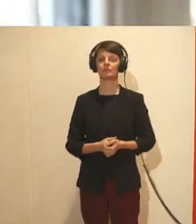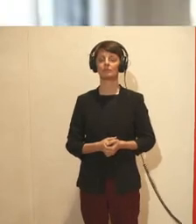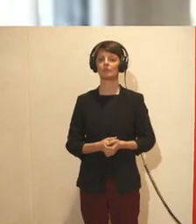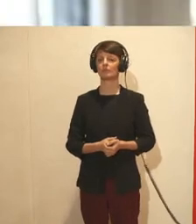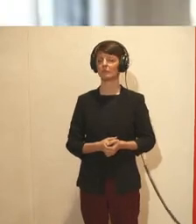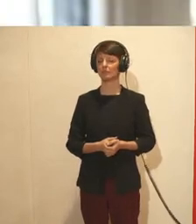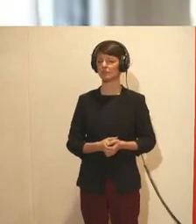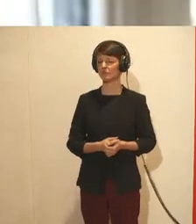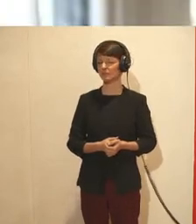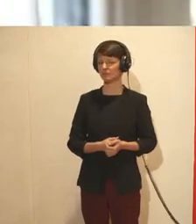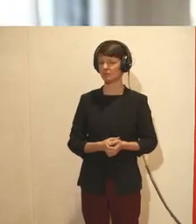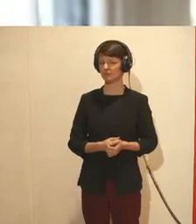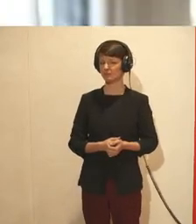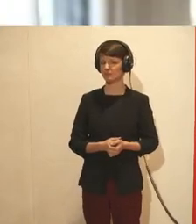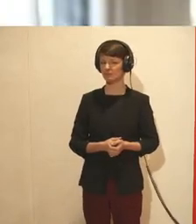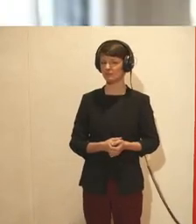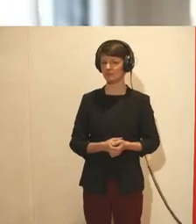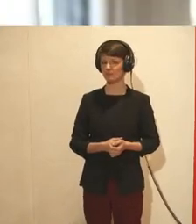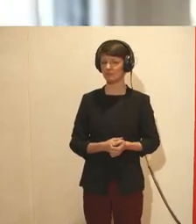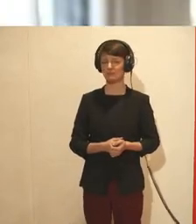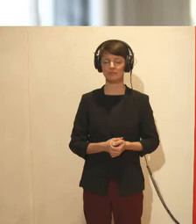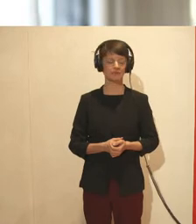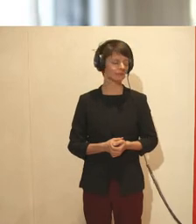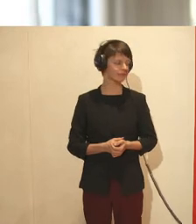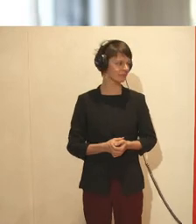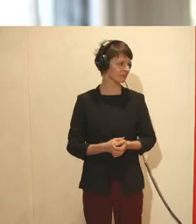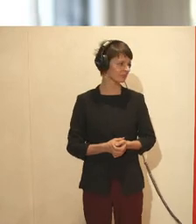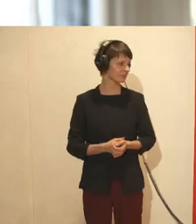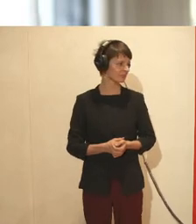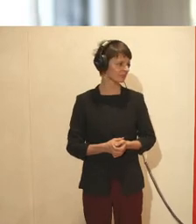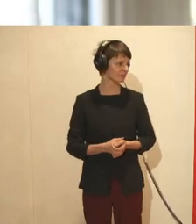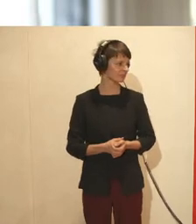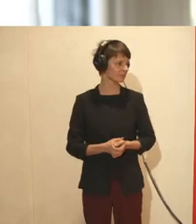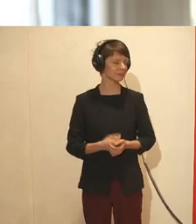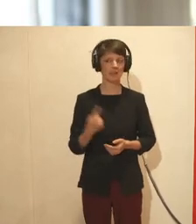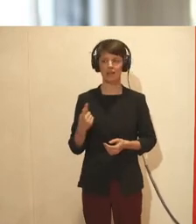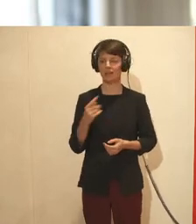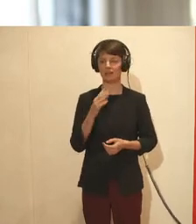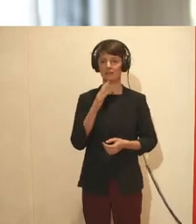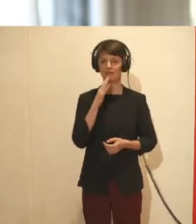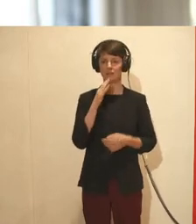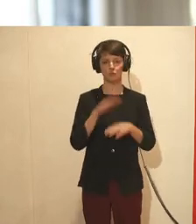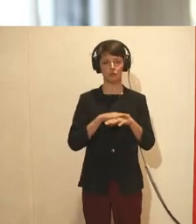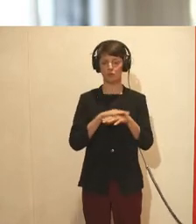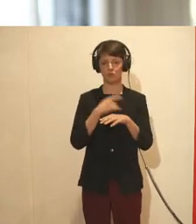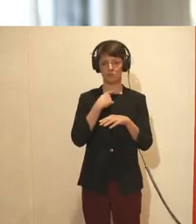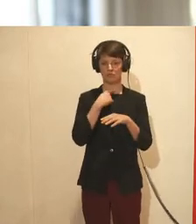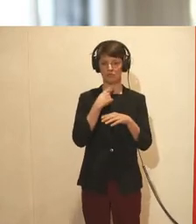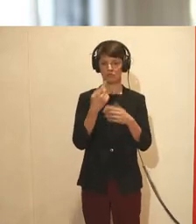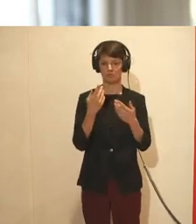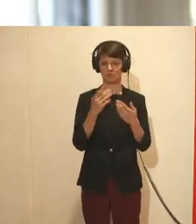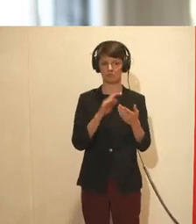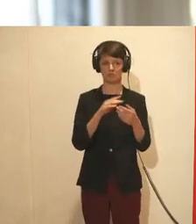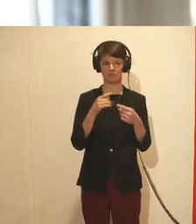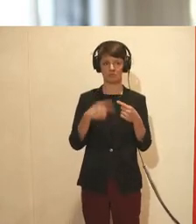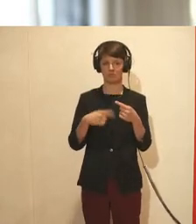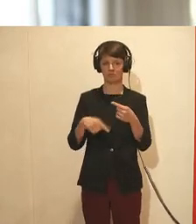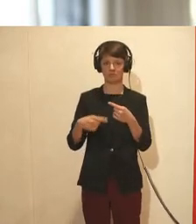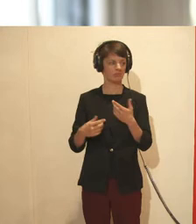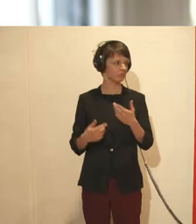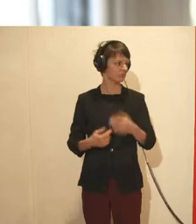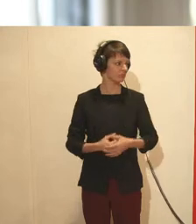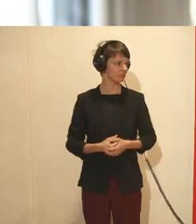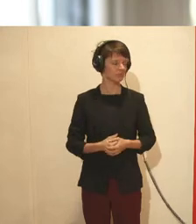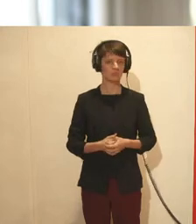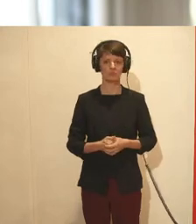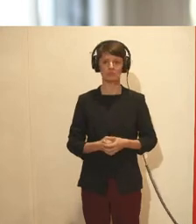ein teil grunde ist das passt anstatt